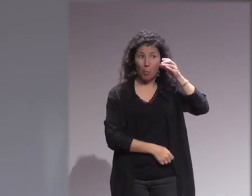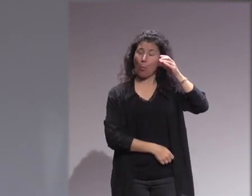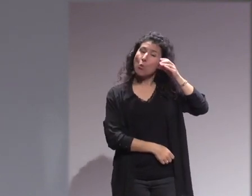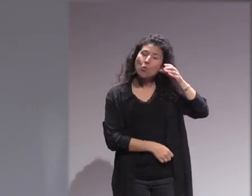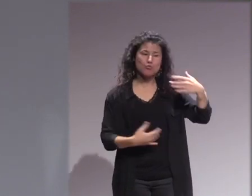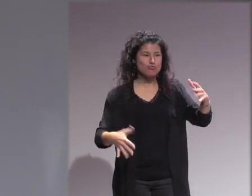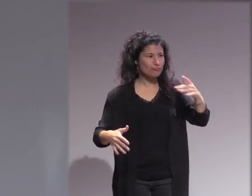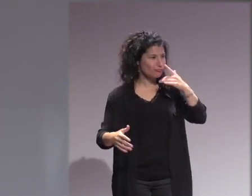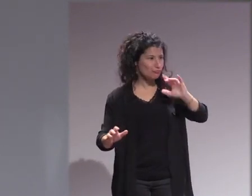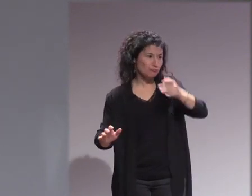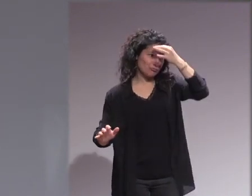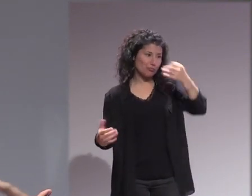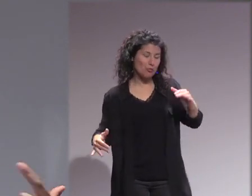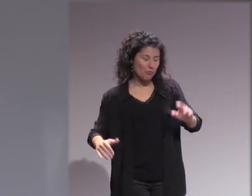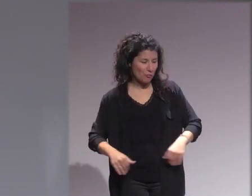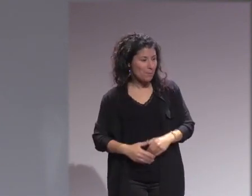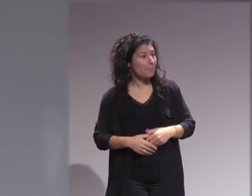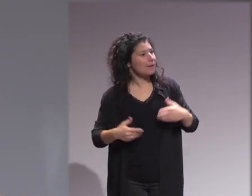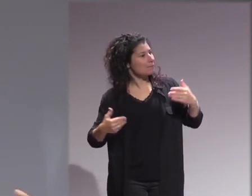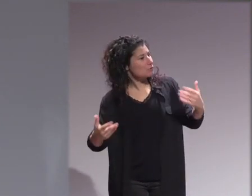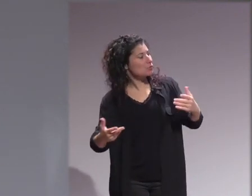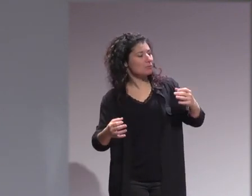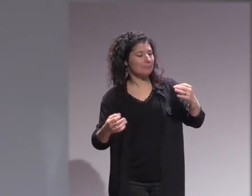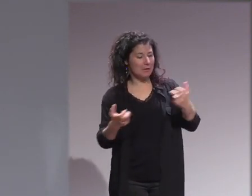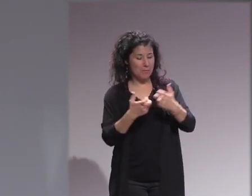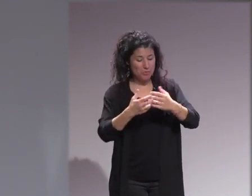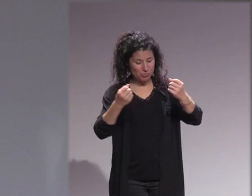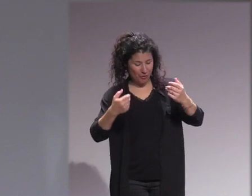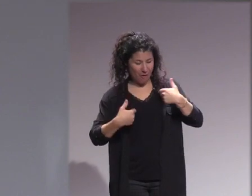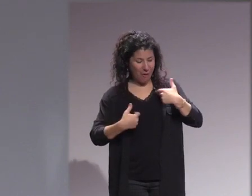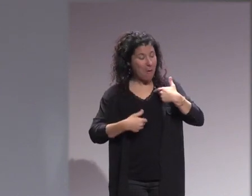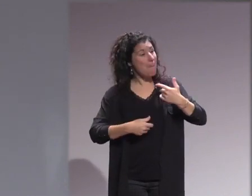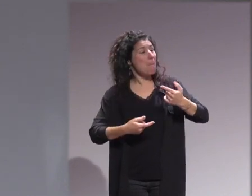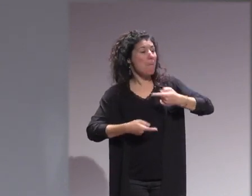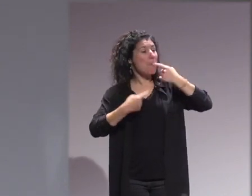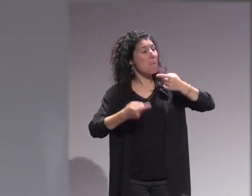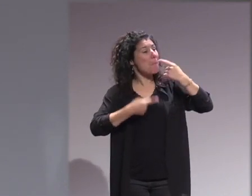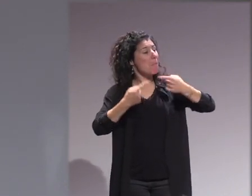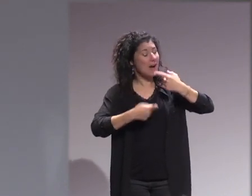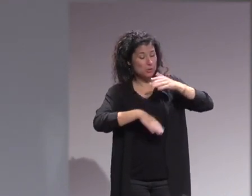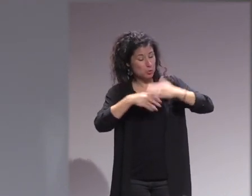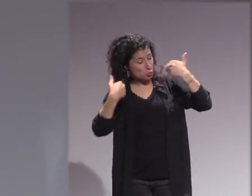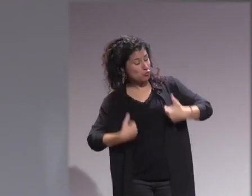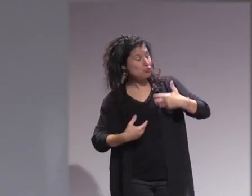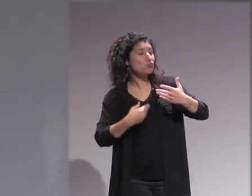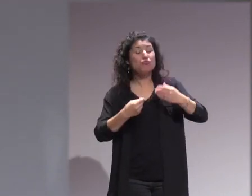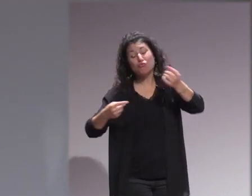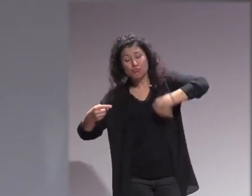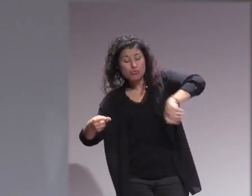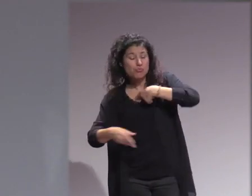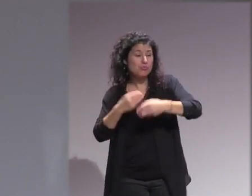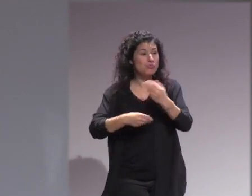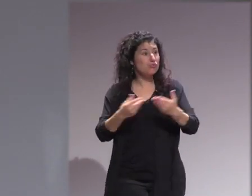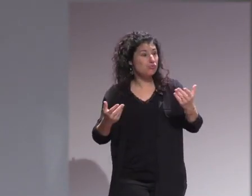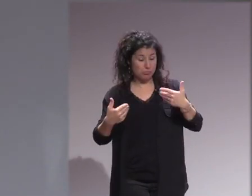c'est aussi un enjeu, c'est-à-dire que, voilà, quand on parle de nous, sans nous, quand on essaie de nous faire parler à des moments spécifiques pour essayer de nous tirer, dans ce